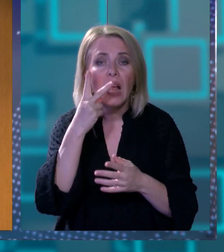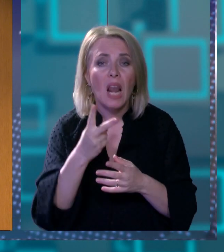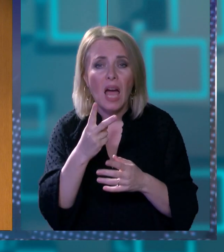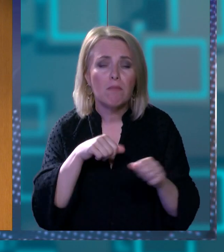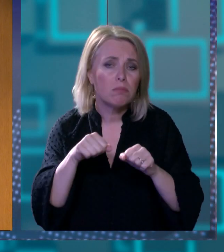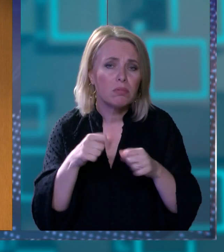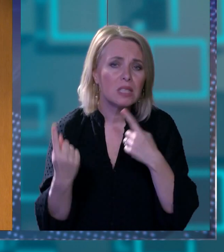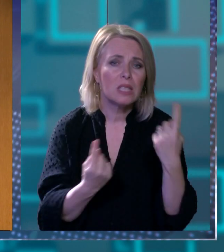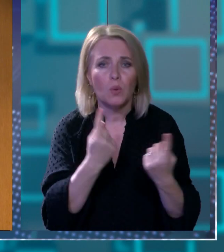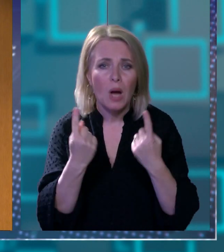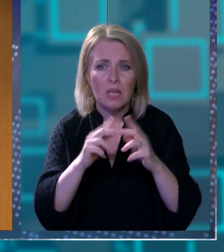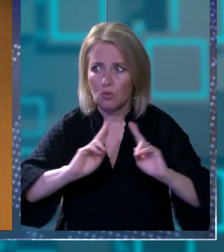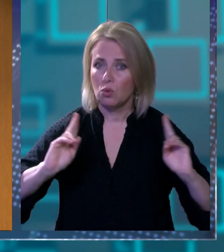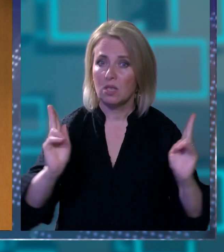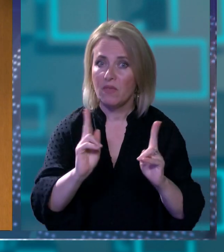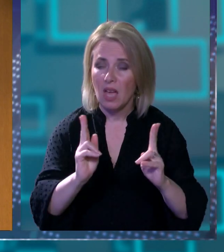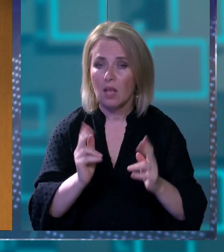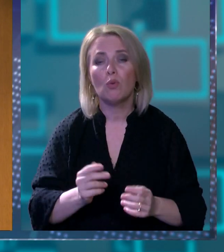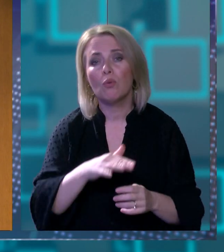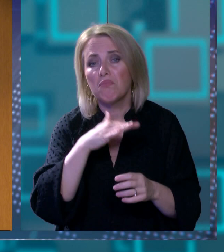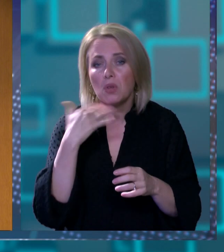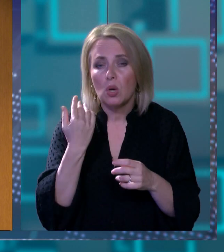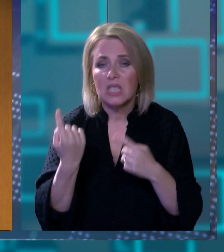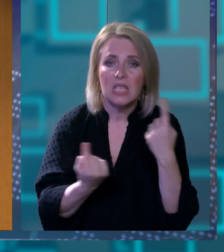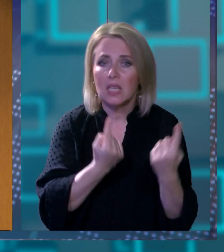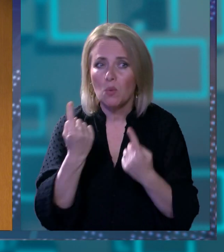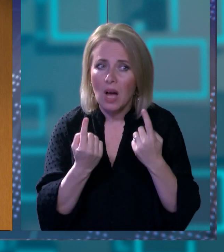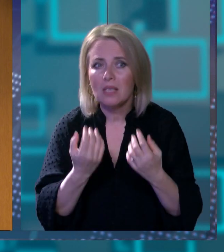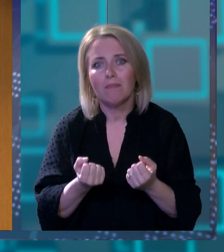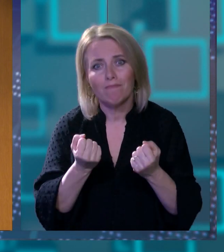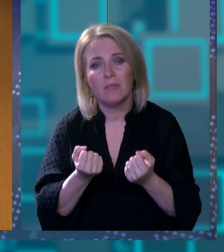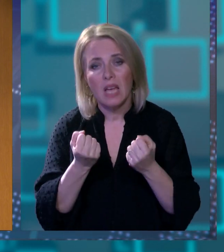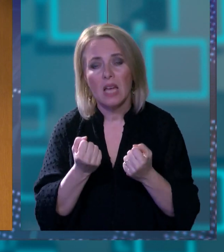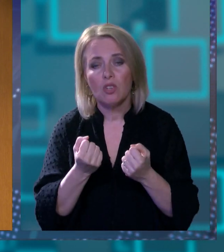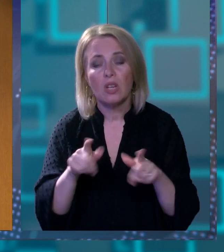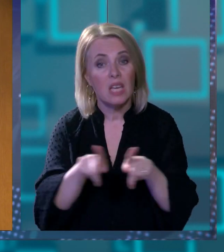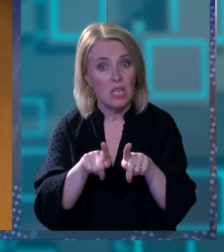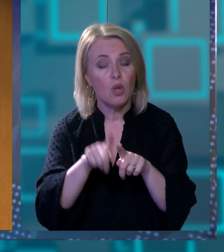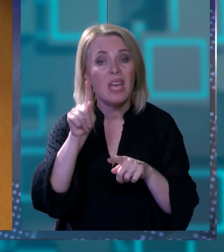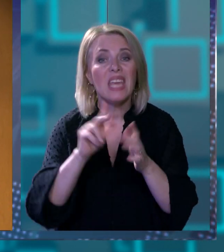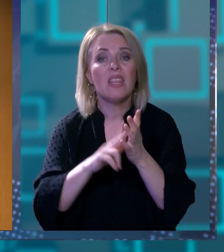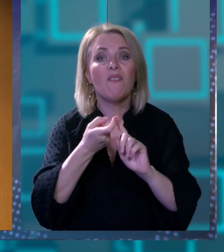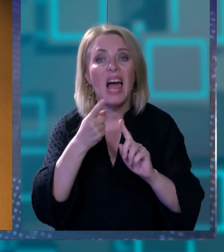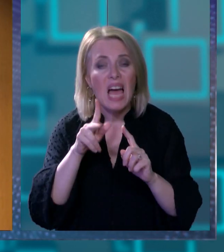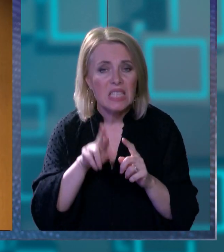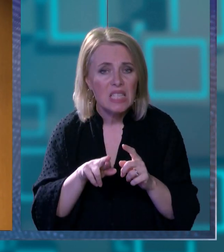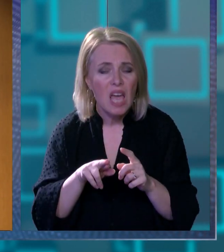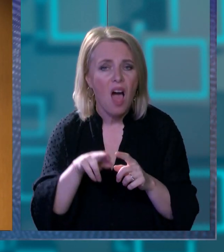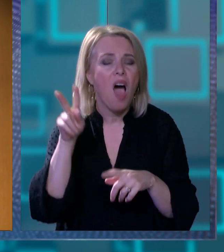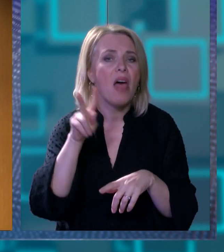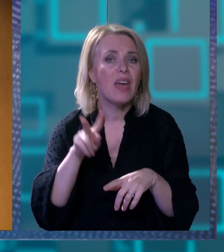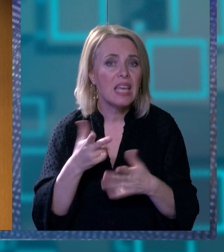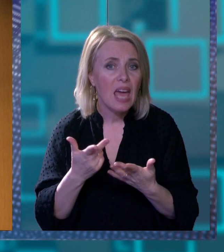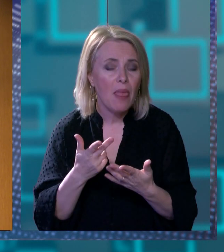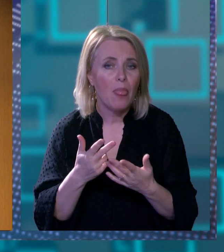situaciju, dosta je tu situacija napeta, ajmo tako reći, inflacija nam je uvijek tu, energenti koji su naravno